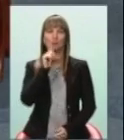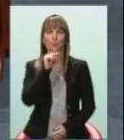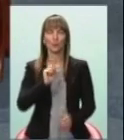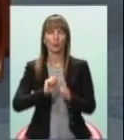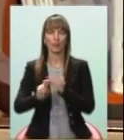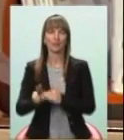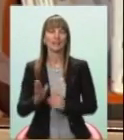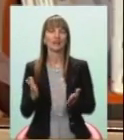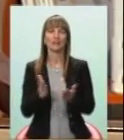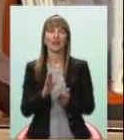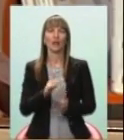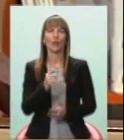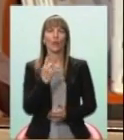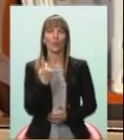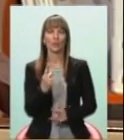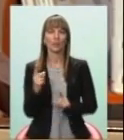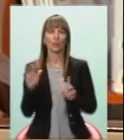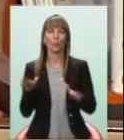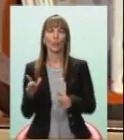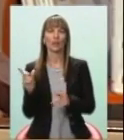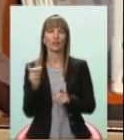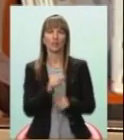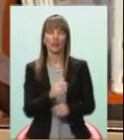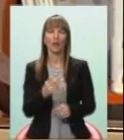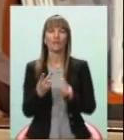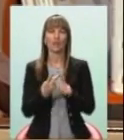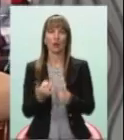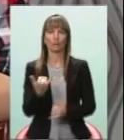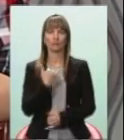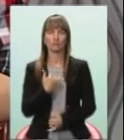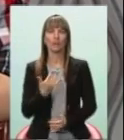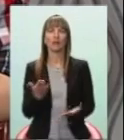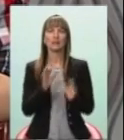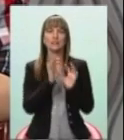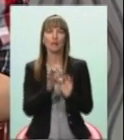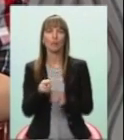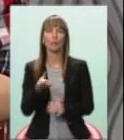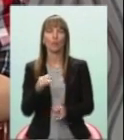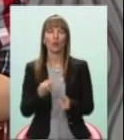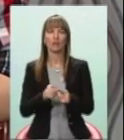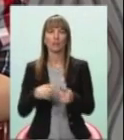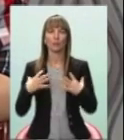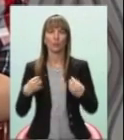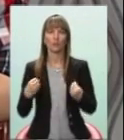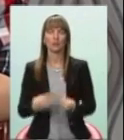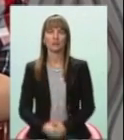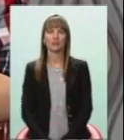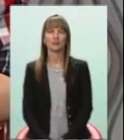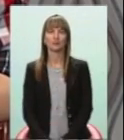тікають. Ні, один улетел, а второй сейчас у мене. Як ти піклуєшся про цих пухнастих?